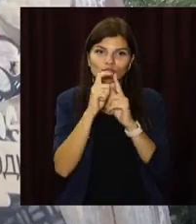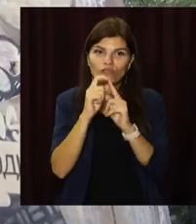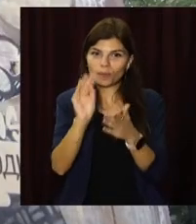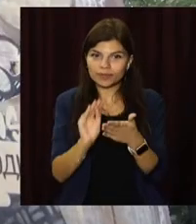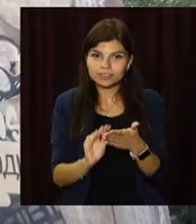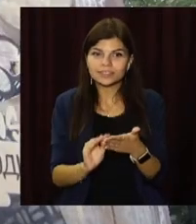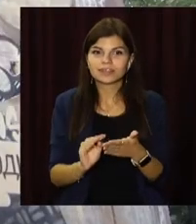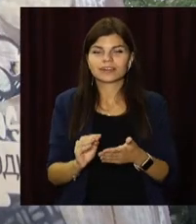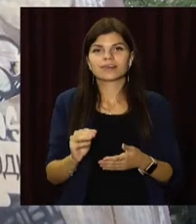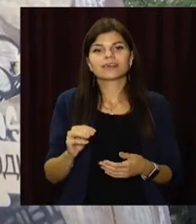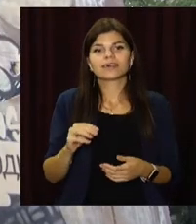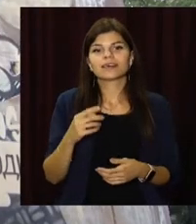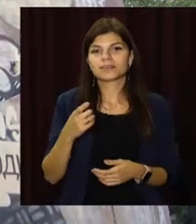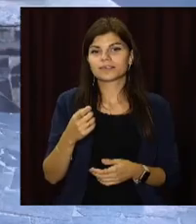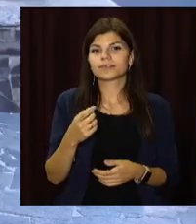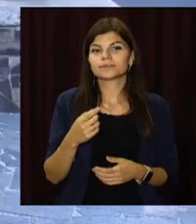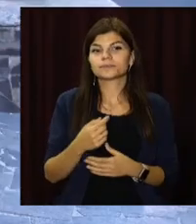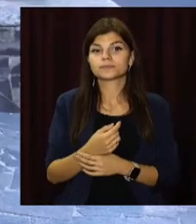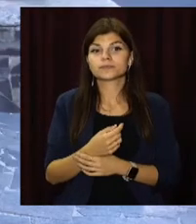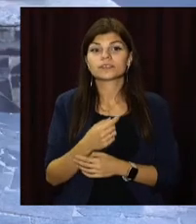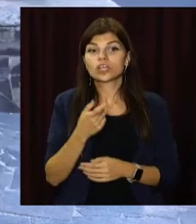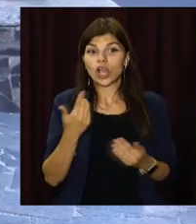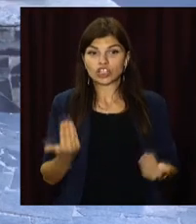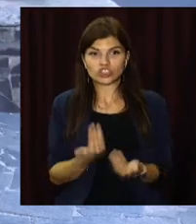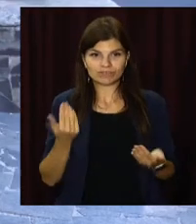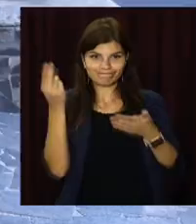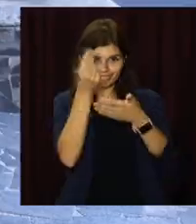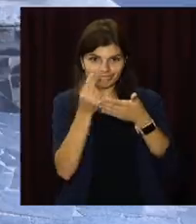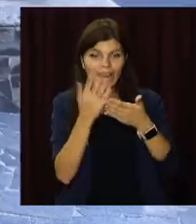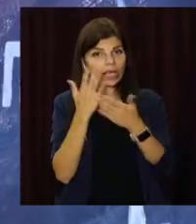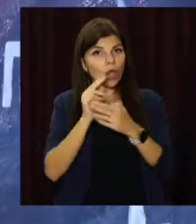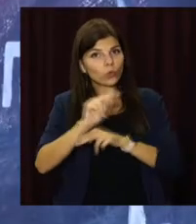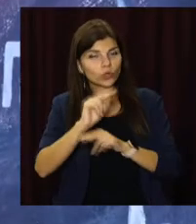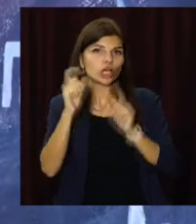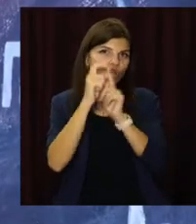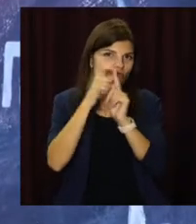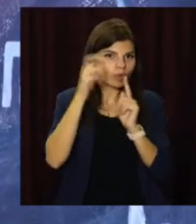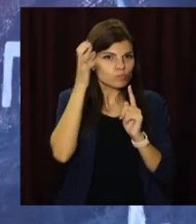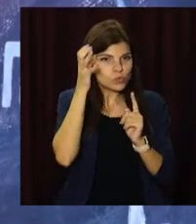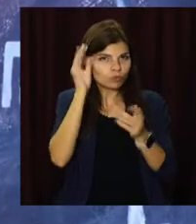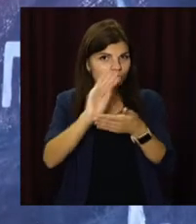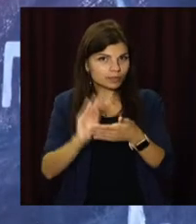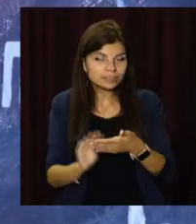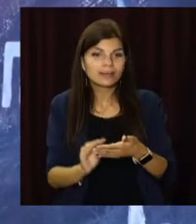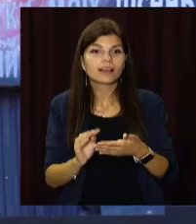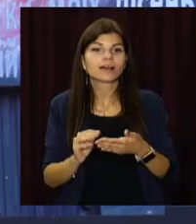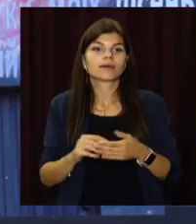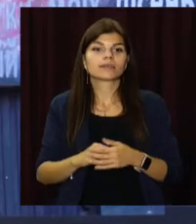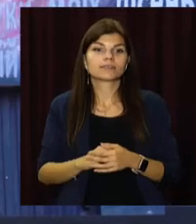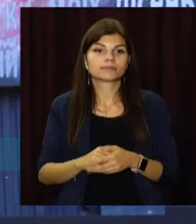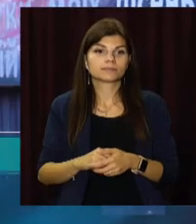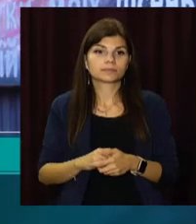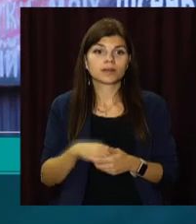відтворює цитати з творів дніпровських авторів. І хоча живопис носить повчальний характер, роботи команди «Слова» нерідко закрашують та псують.